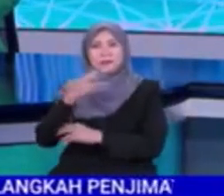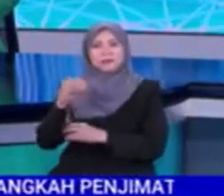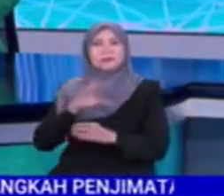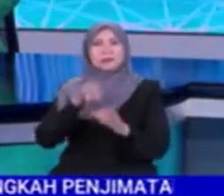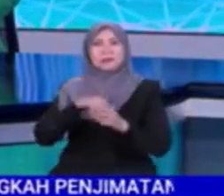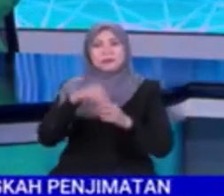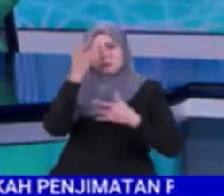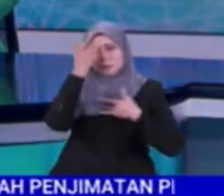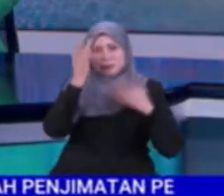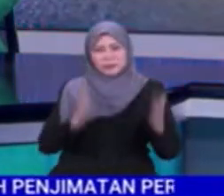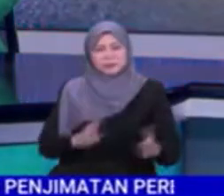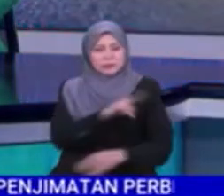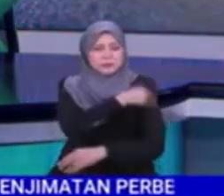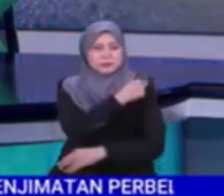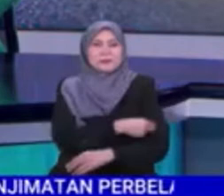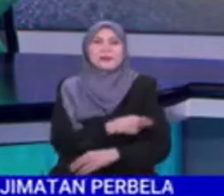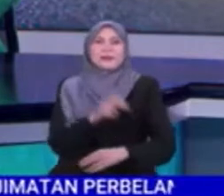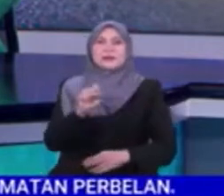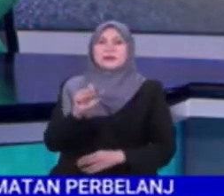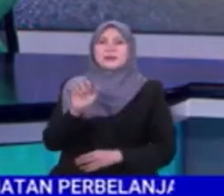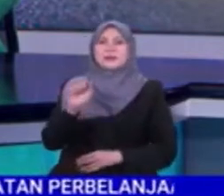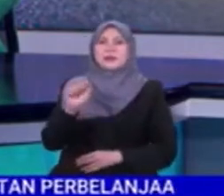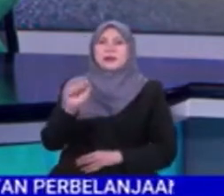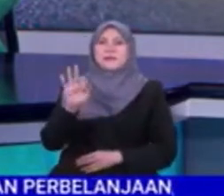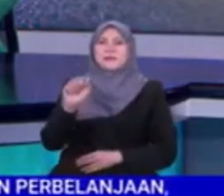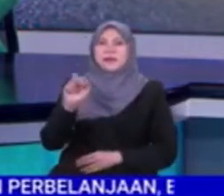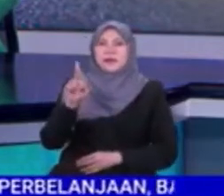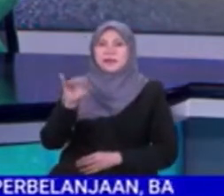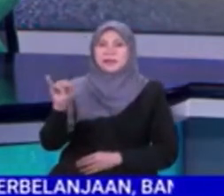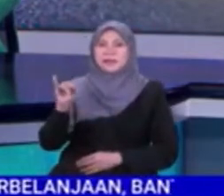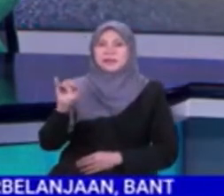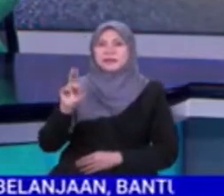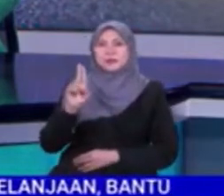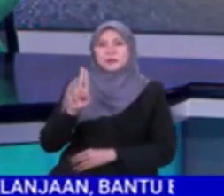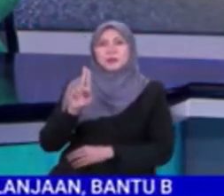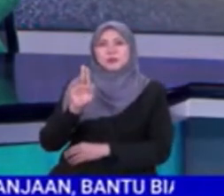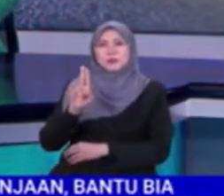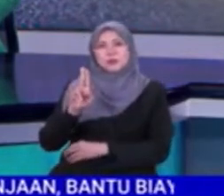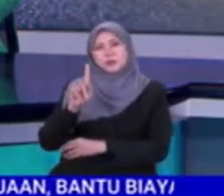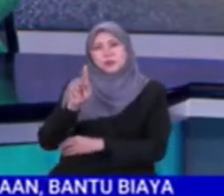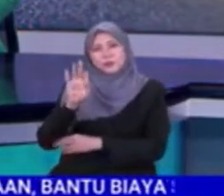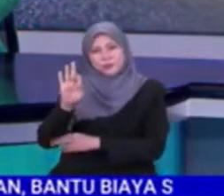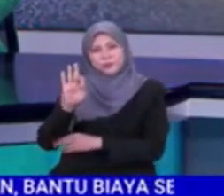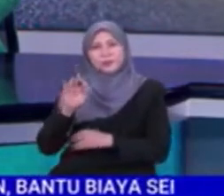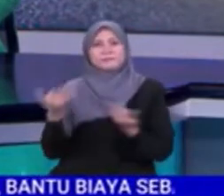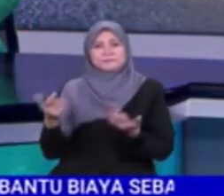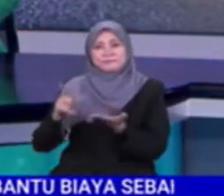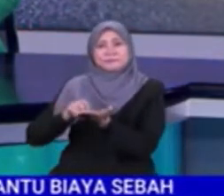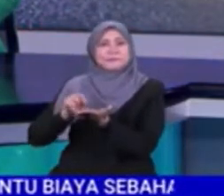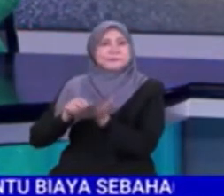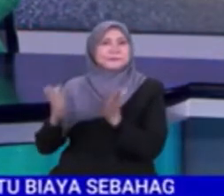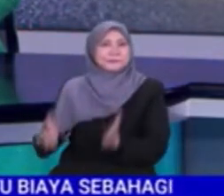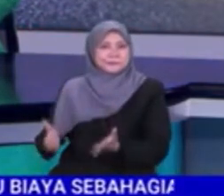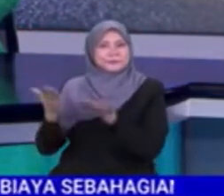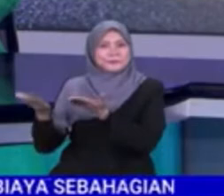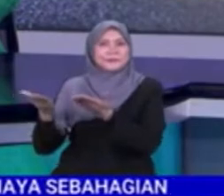hospital menerusi program Safari Wukuf. Kita ikuti rangkuman musim haji 2022 bersama Faisal Jamal.